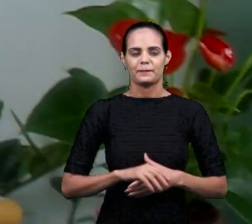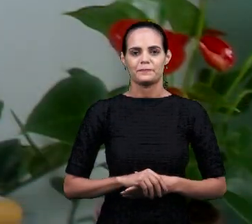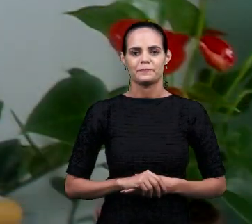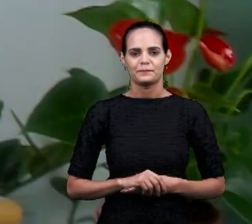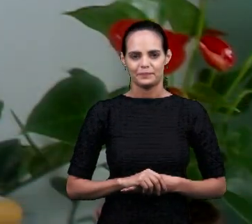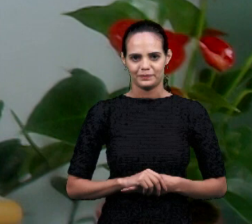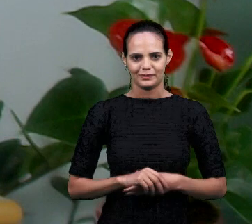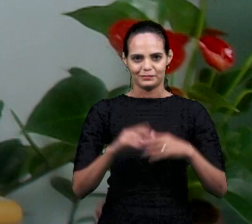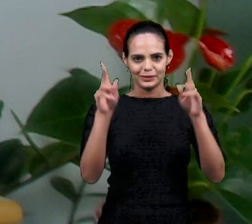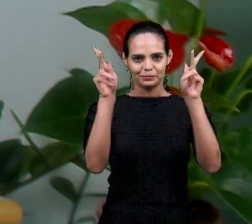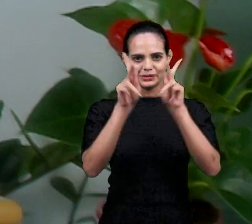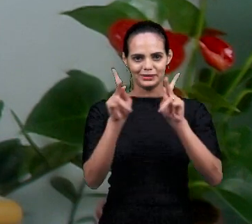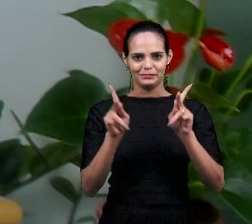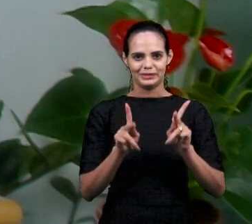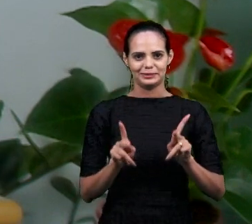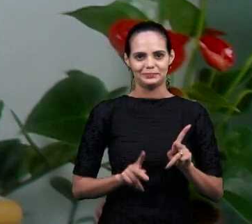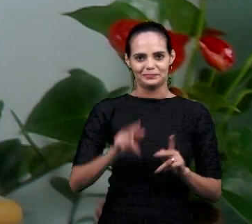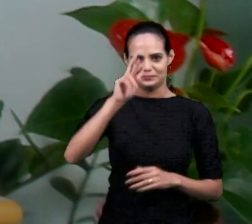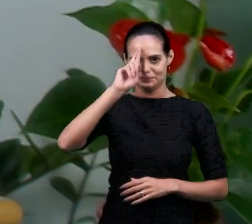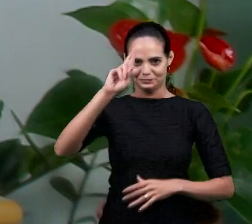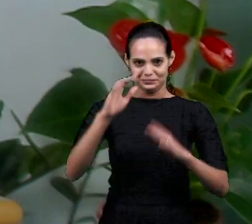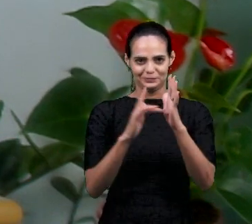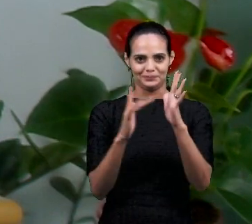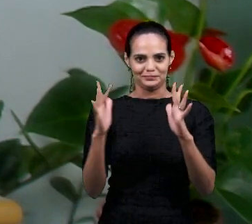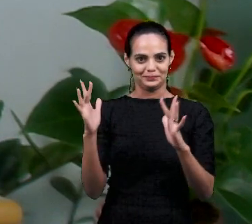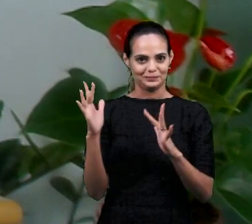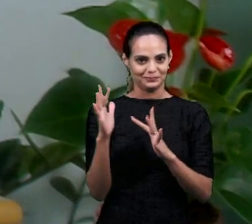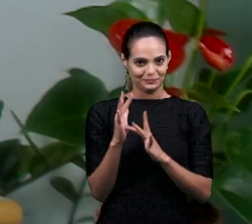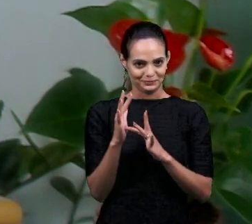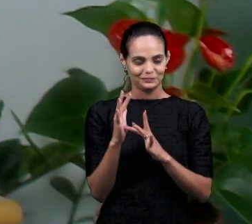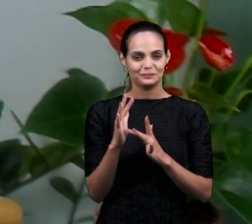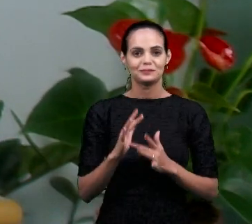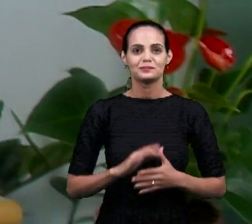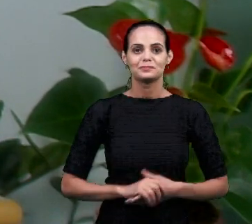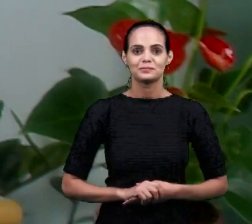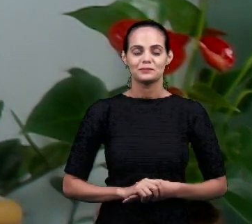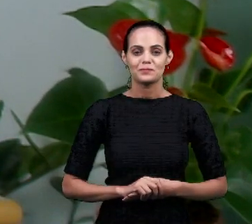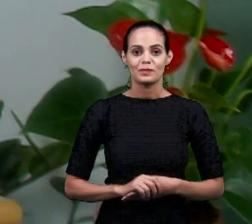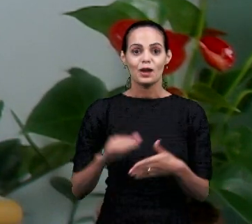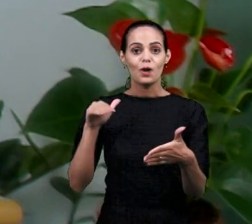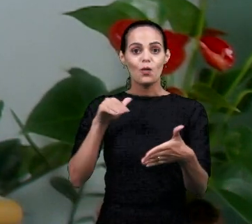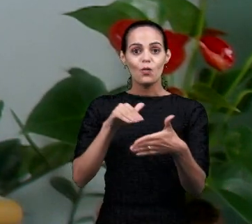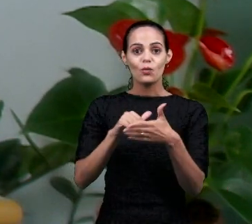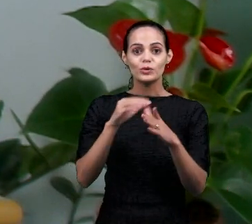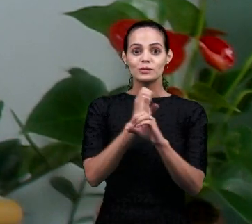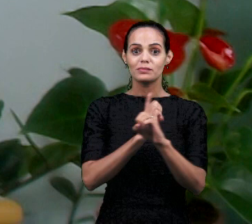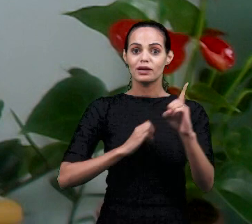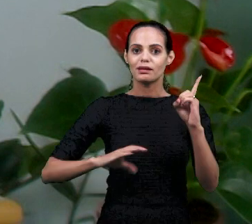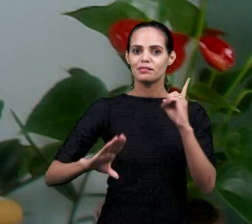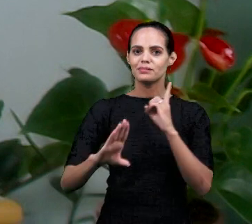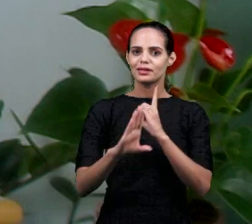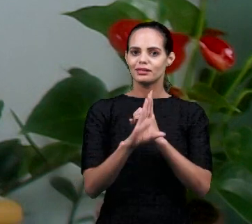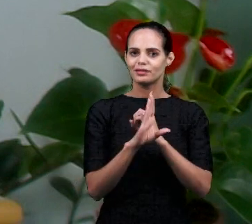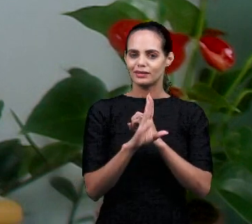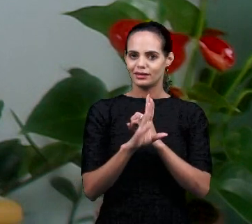Mes frères et sœurs, la paix du Seigneur, nous sommes dans notre dernière école biblique dominicale